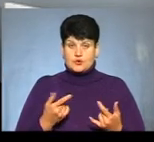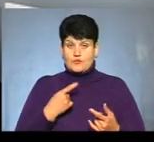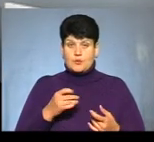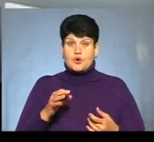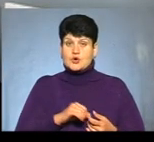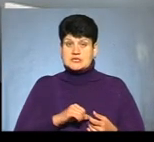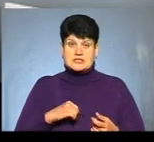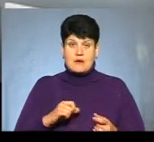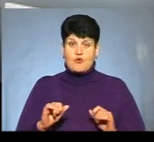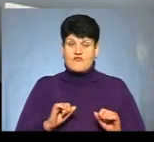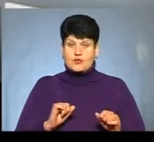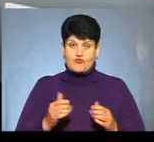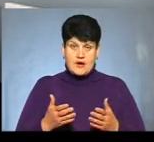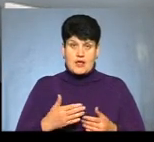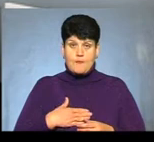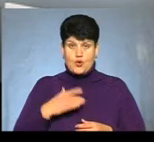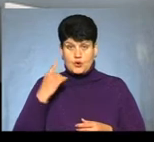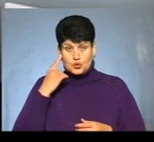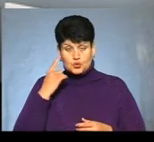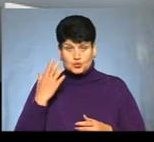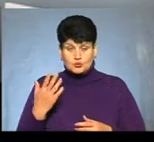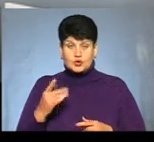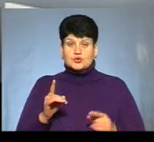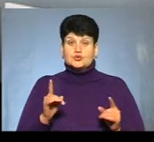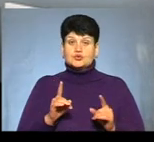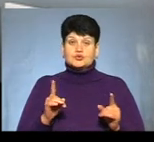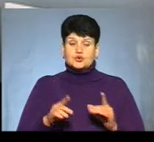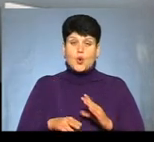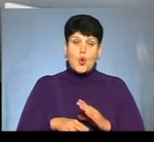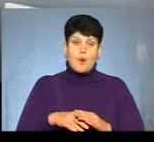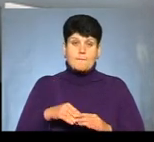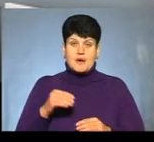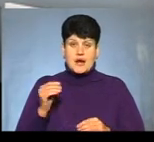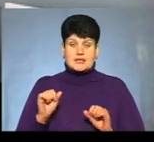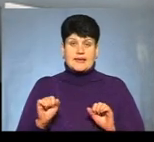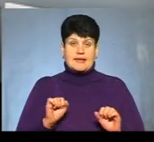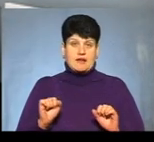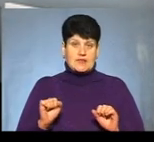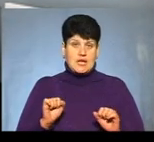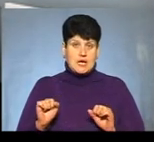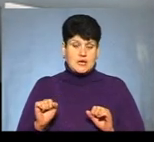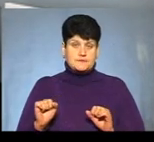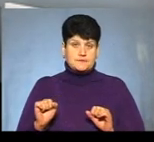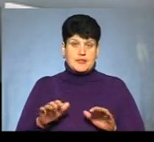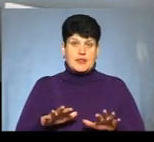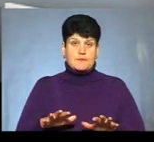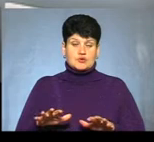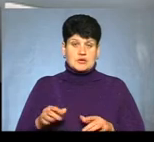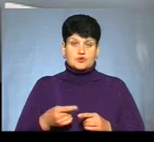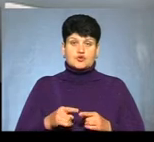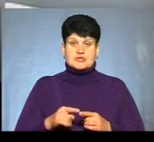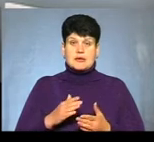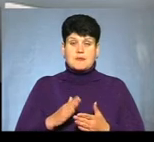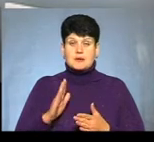сьогодні йдемо до самоврядування, і взагалі моя думка, яка найбільша помилка щодо обирання керівника